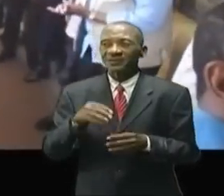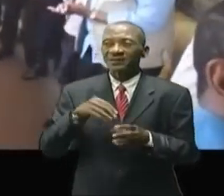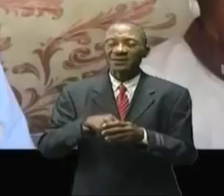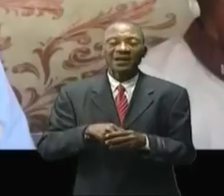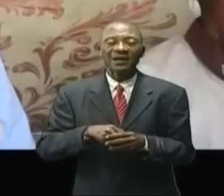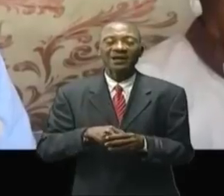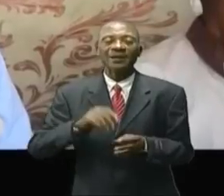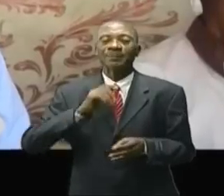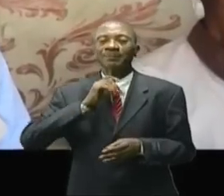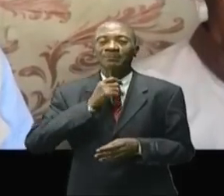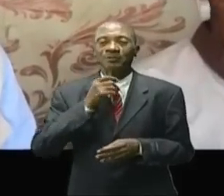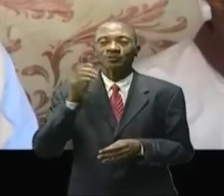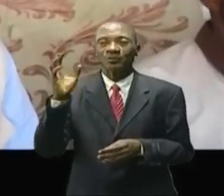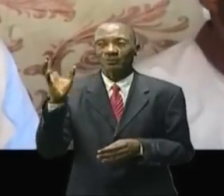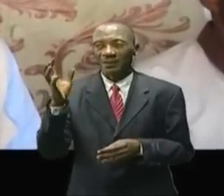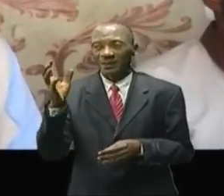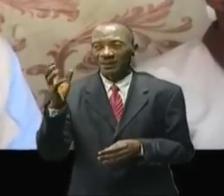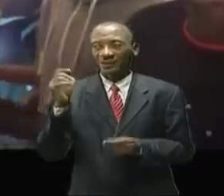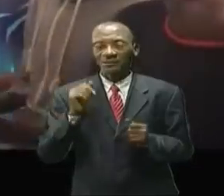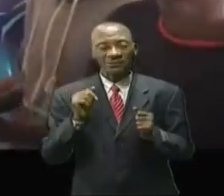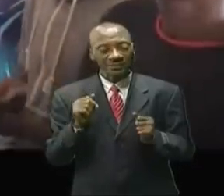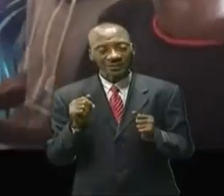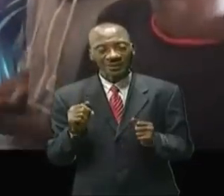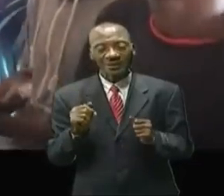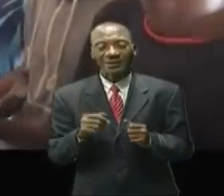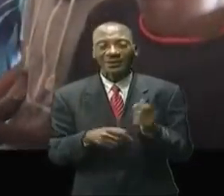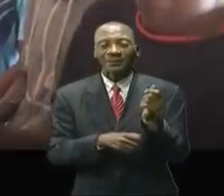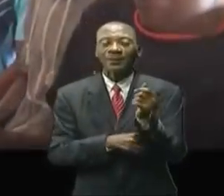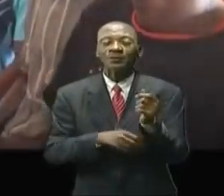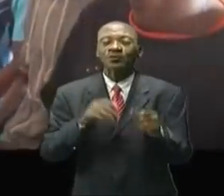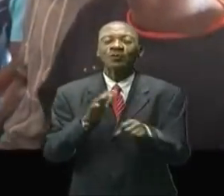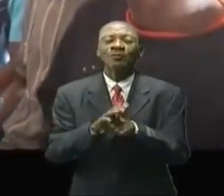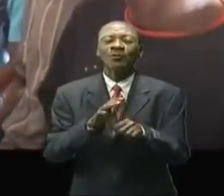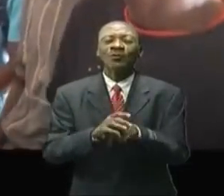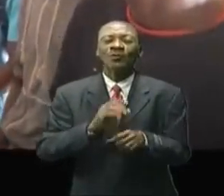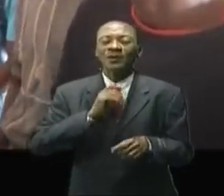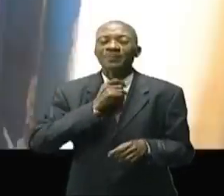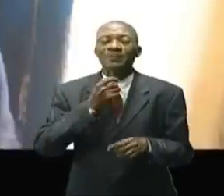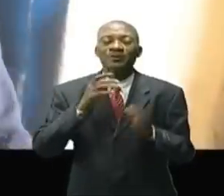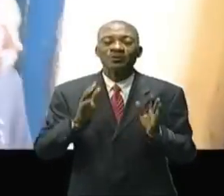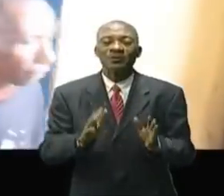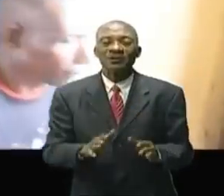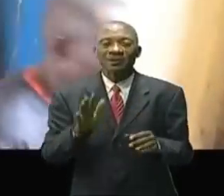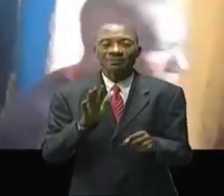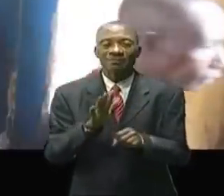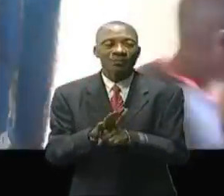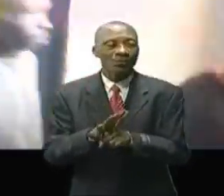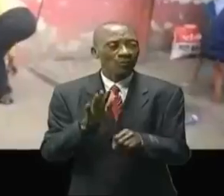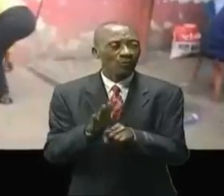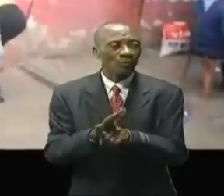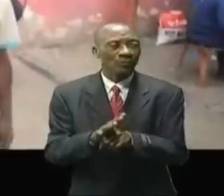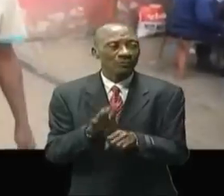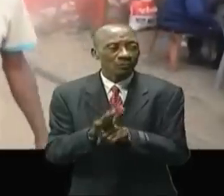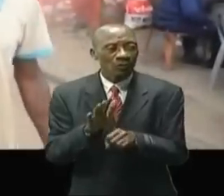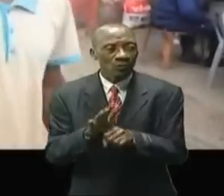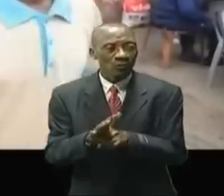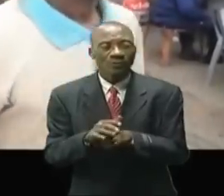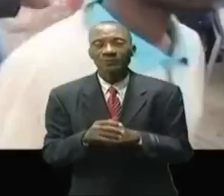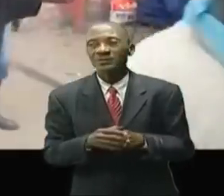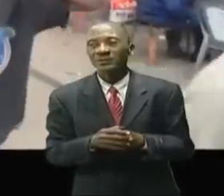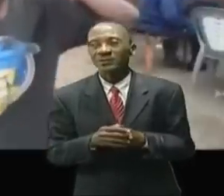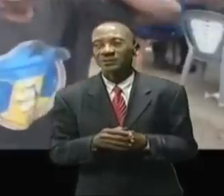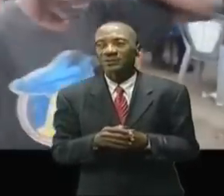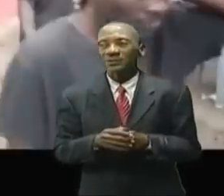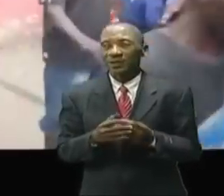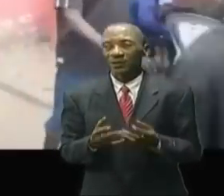et des rééducations de Kinshasa qui ont été libérés mercredi 28 juin 2023 par l'action de la CNDH. Et c'est